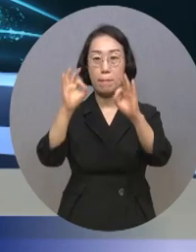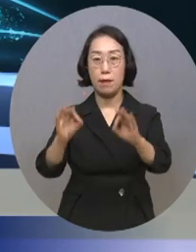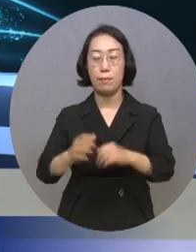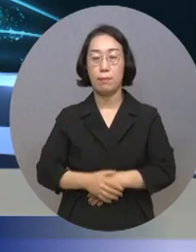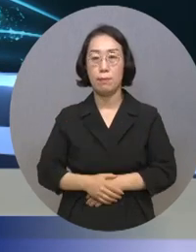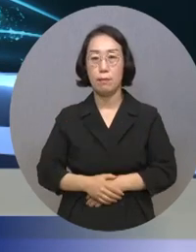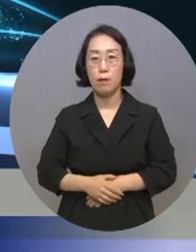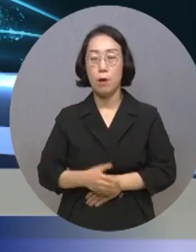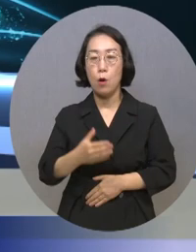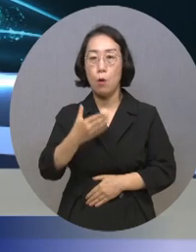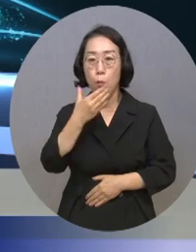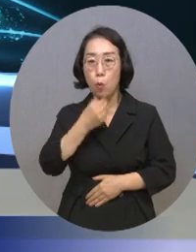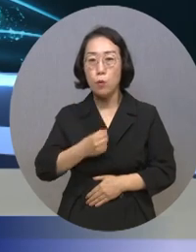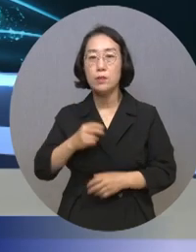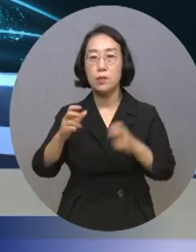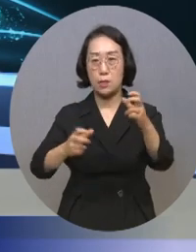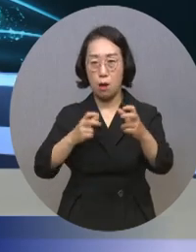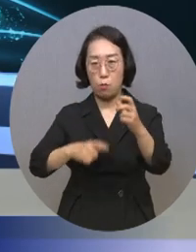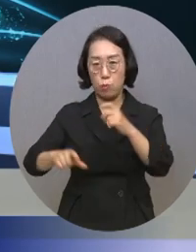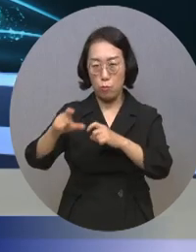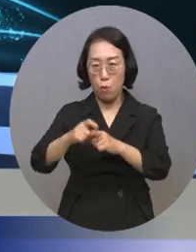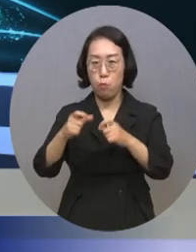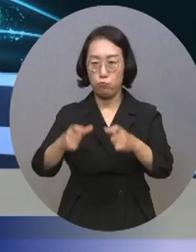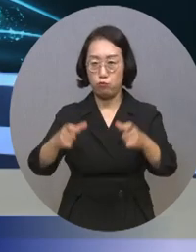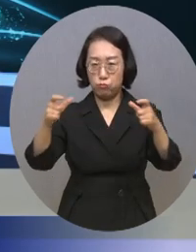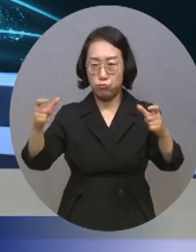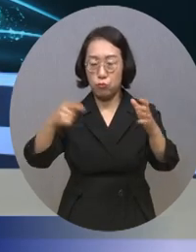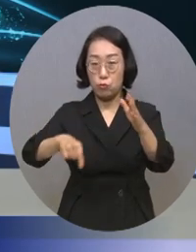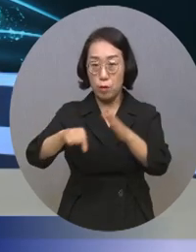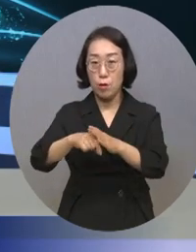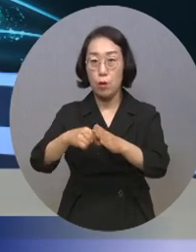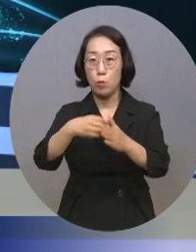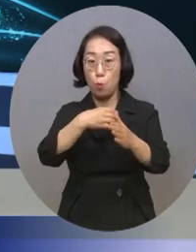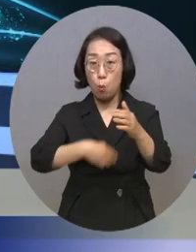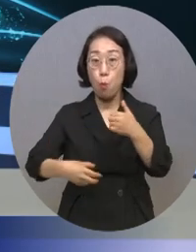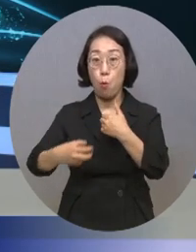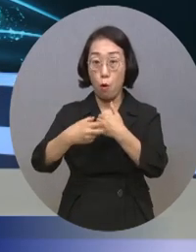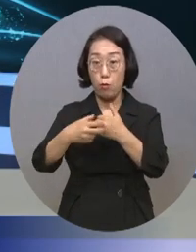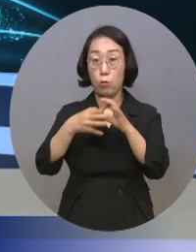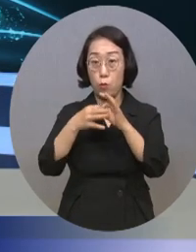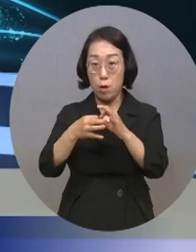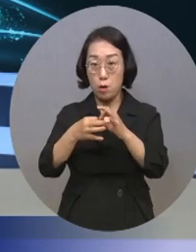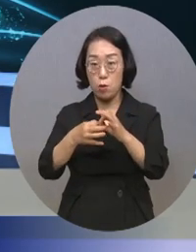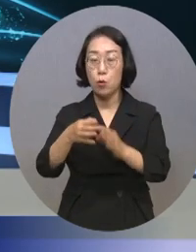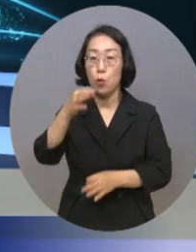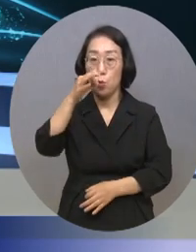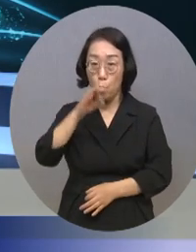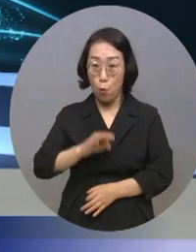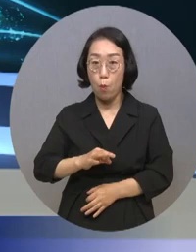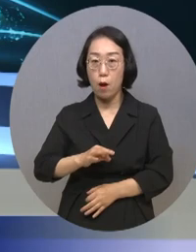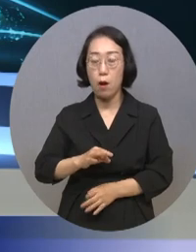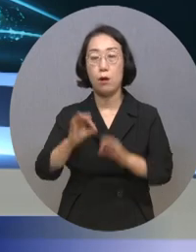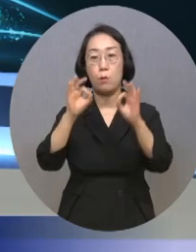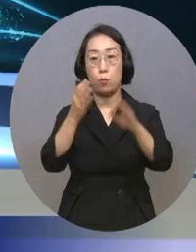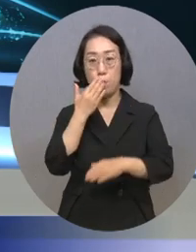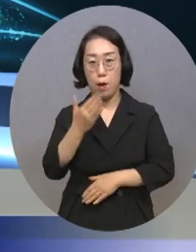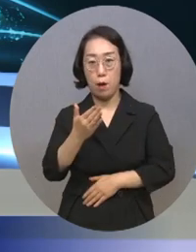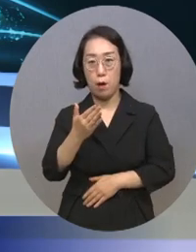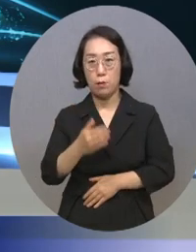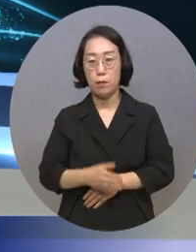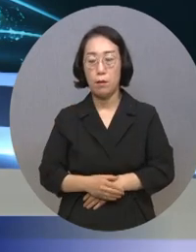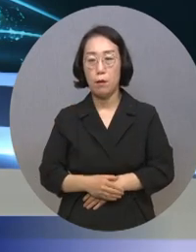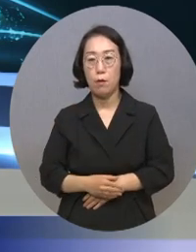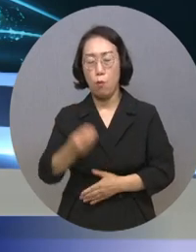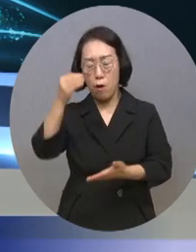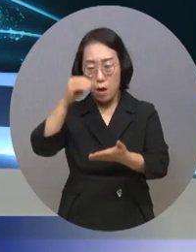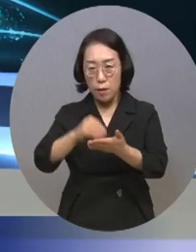복지 사업 경쟁력 강화와 우리나라 보건 의료 의 사업 기회 확대 기회 효과도 것 음과 동시에 다시 건강한